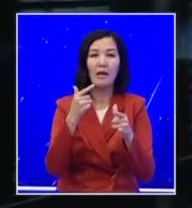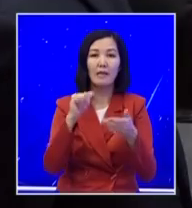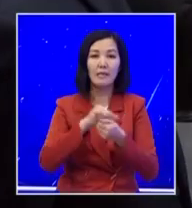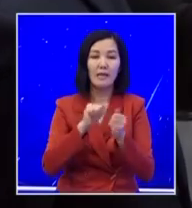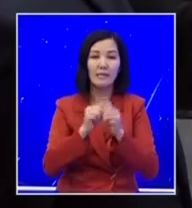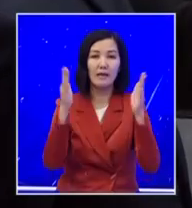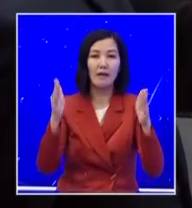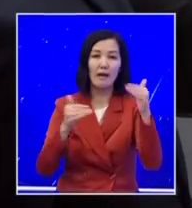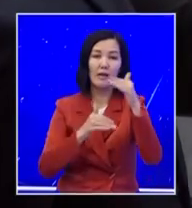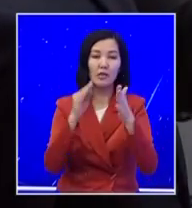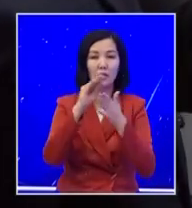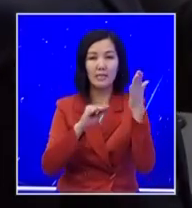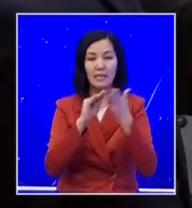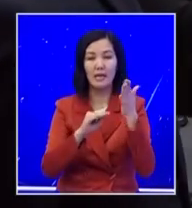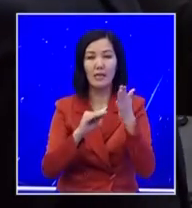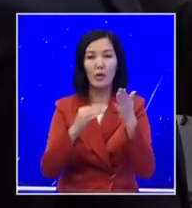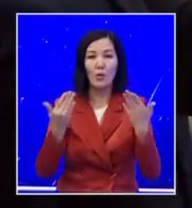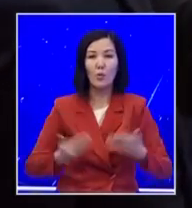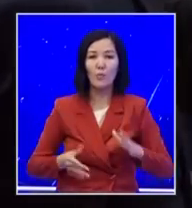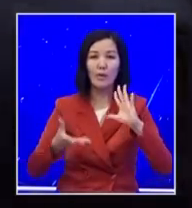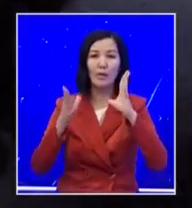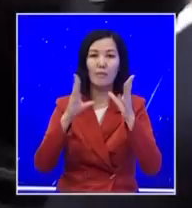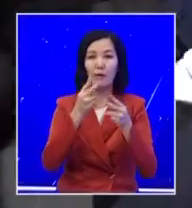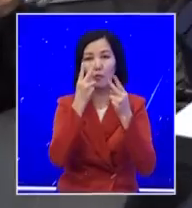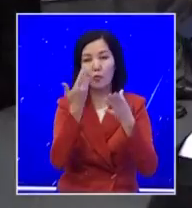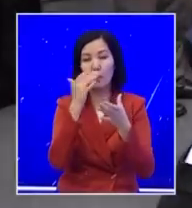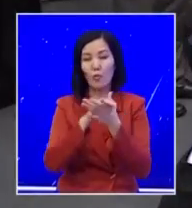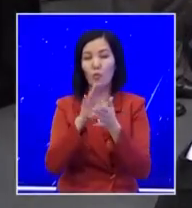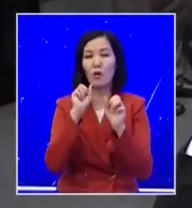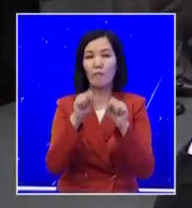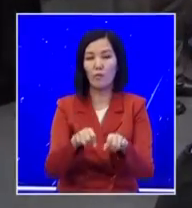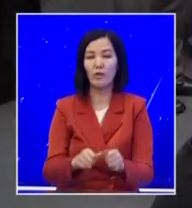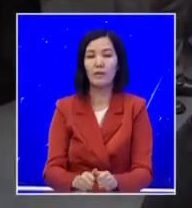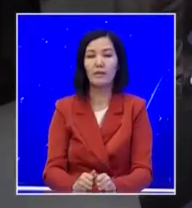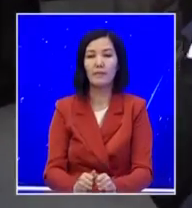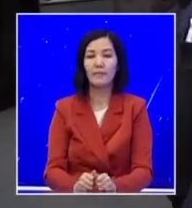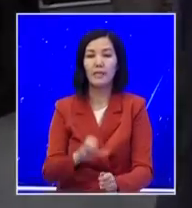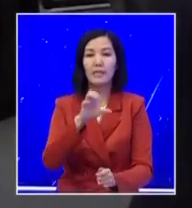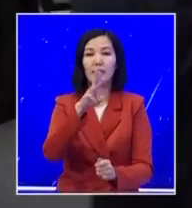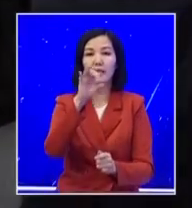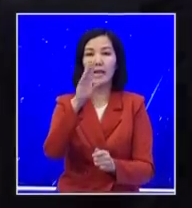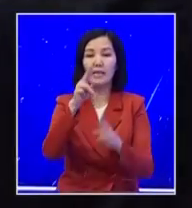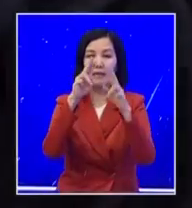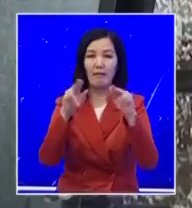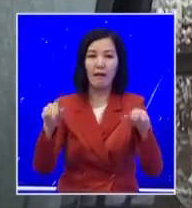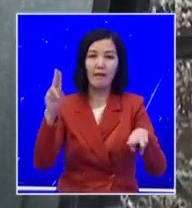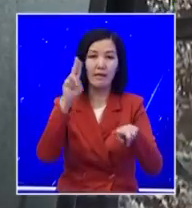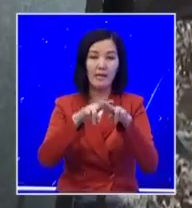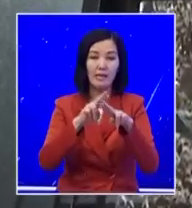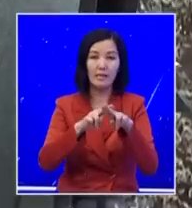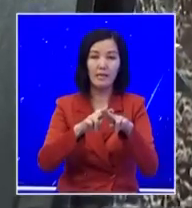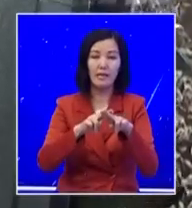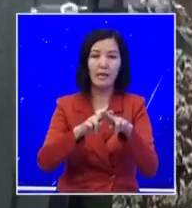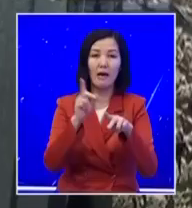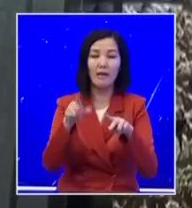қашалып жазылған. Олардың қысқаша өмірбаянымен де осы жерде танысуға мүмкіндік бар. Сталиндік лагерлеріндегі тұтқындардың өмірі